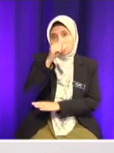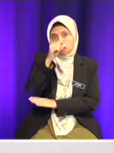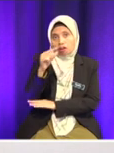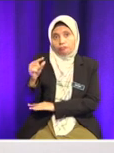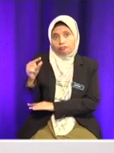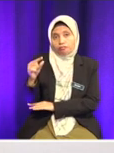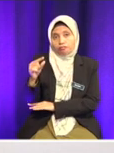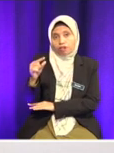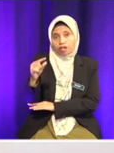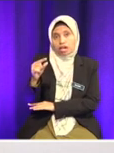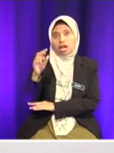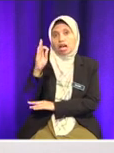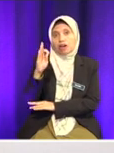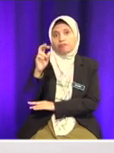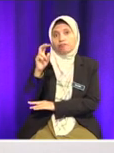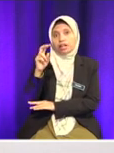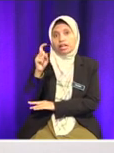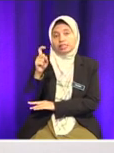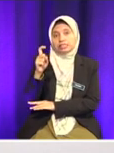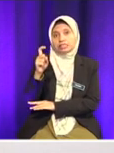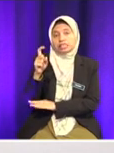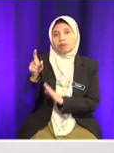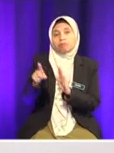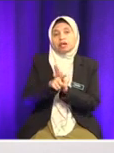bagi graf FX =